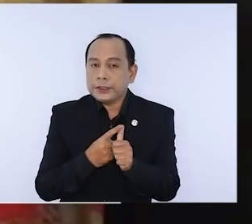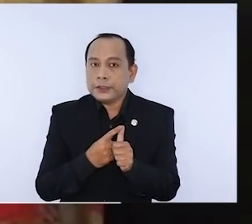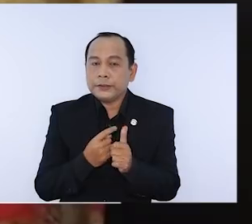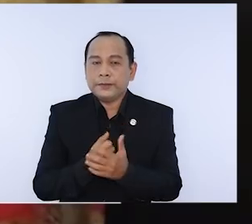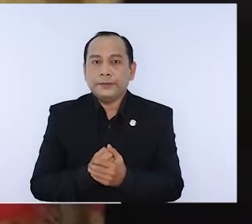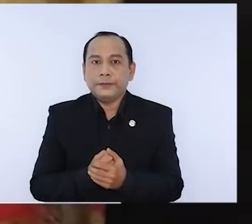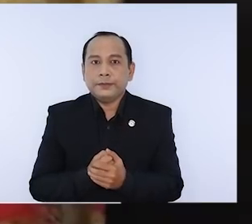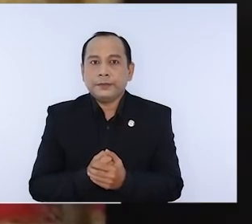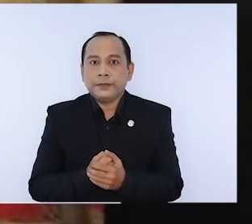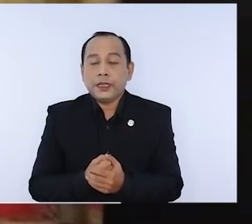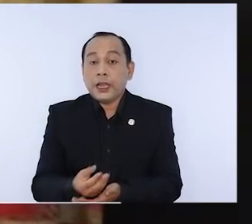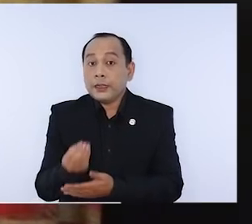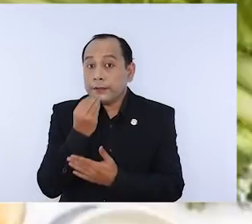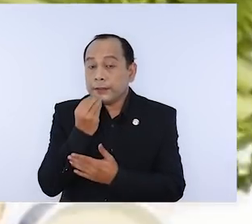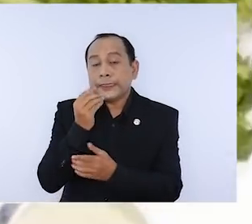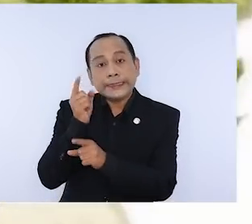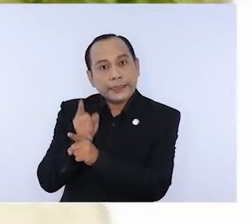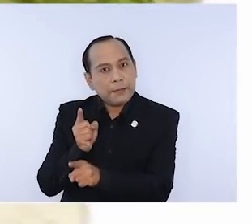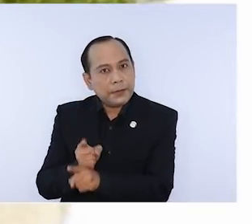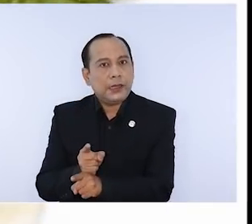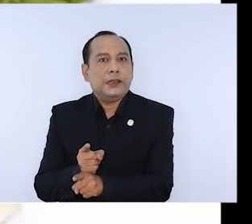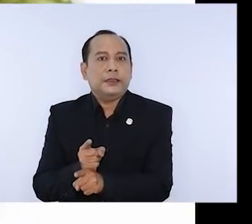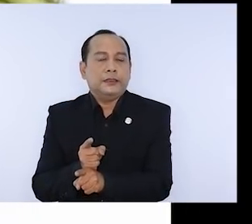ay pagkain ng tama,